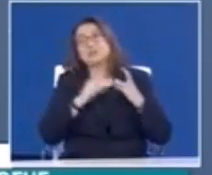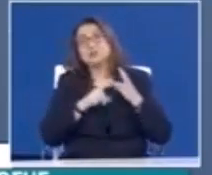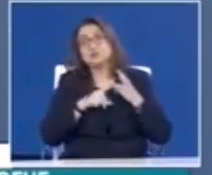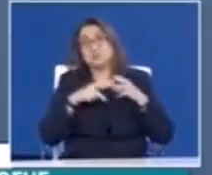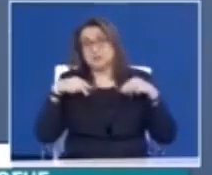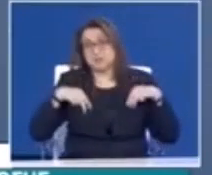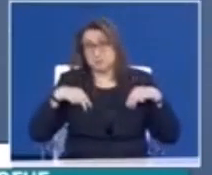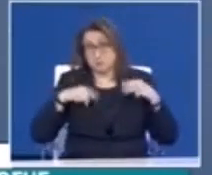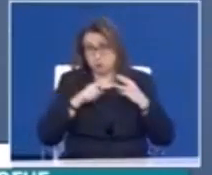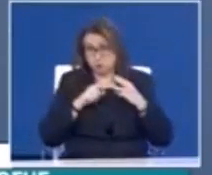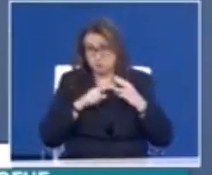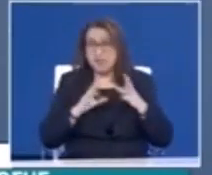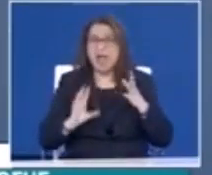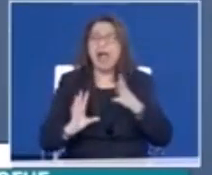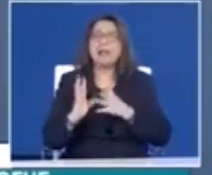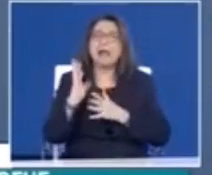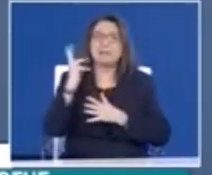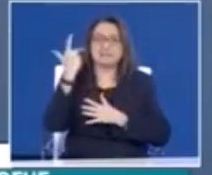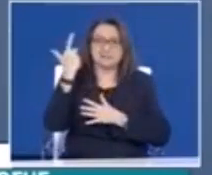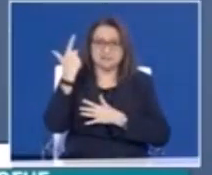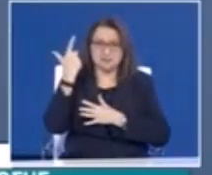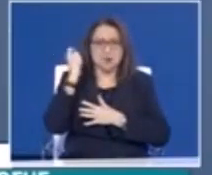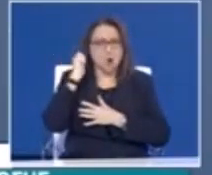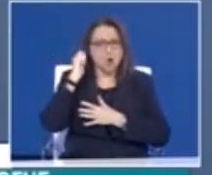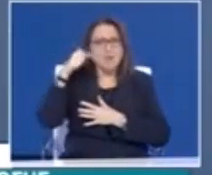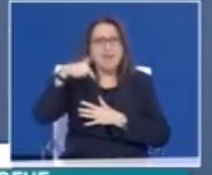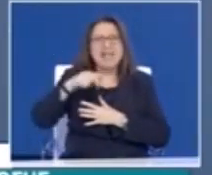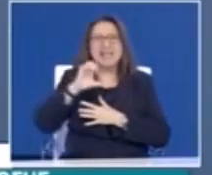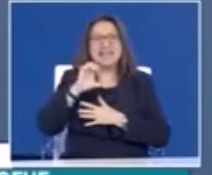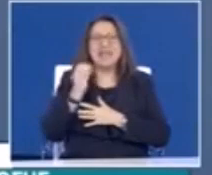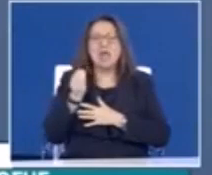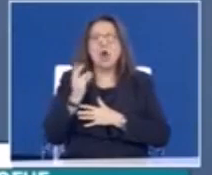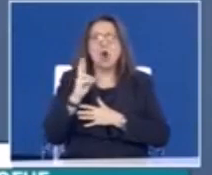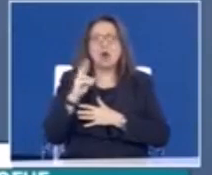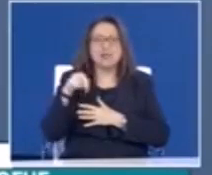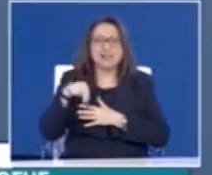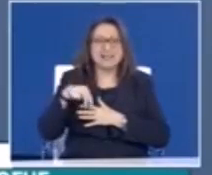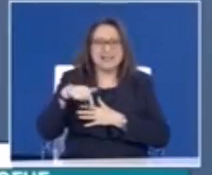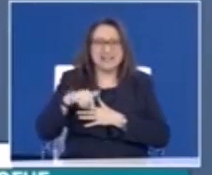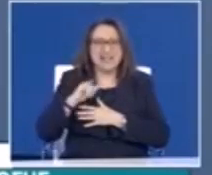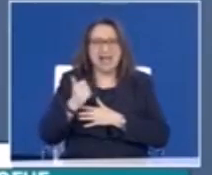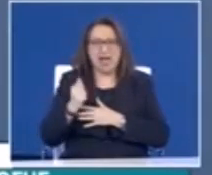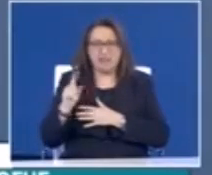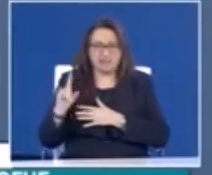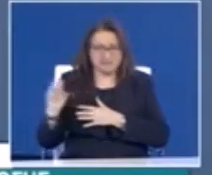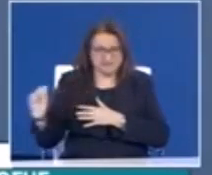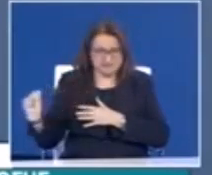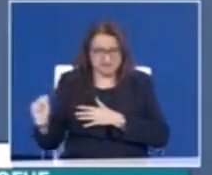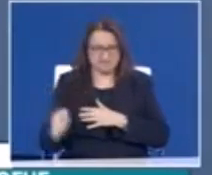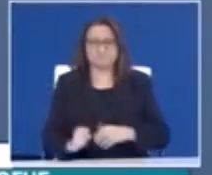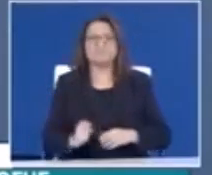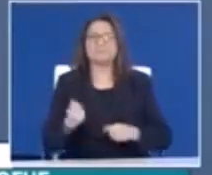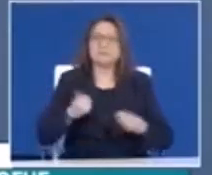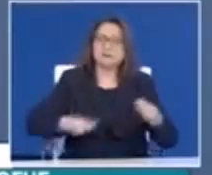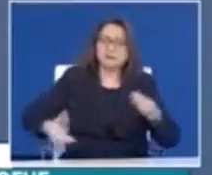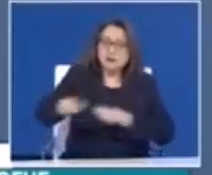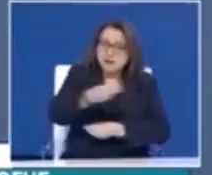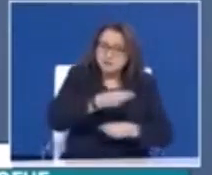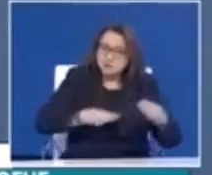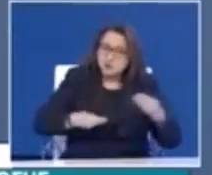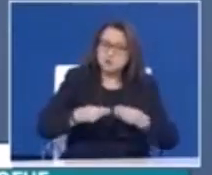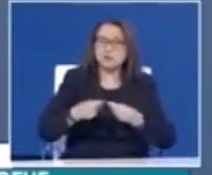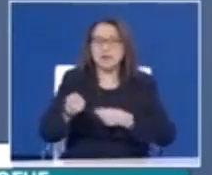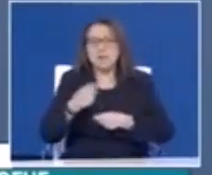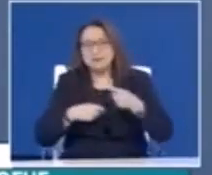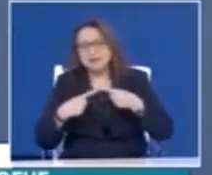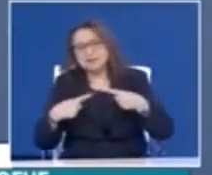Περνάω το λόγο στον Υπουργό Ανάπτυξης και Επενδύσεων, τον κύριο Άδωνη Γεωργιάδη, για τη στήριξη των επιχειρήσεων, τη ρευστότητα και άλλα που θα μας